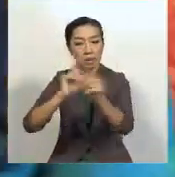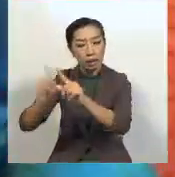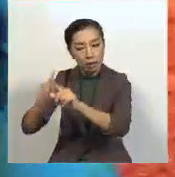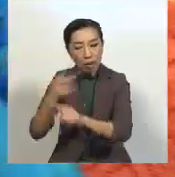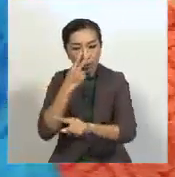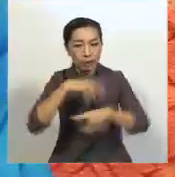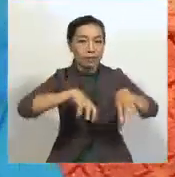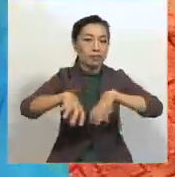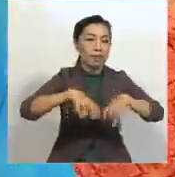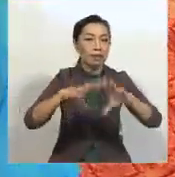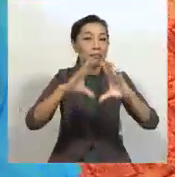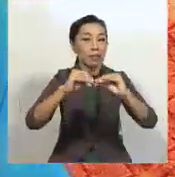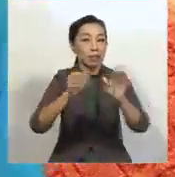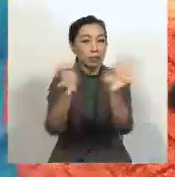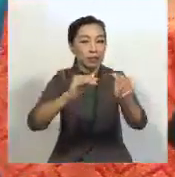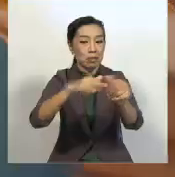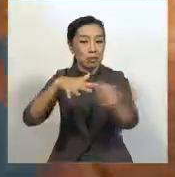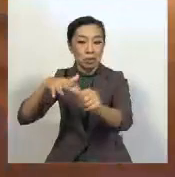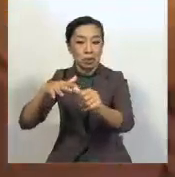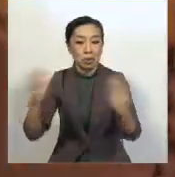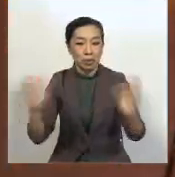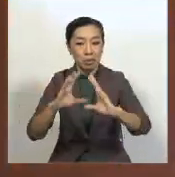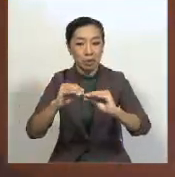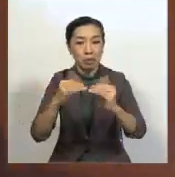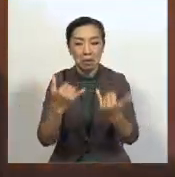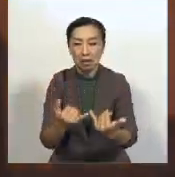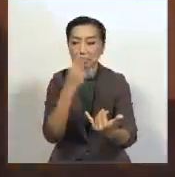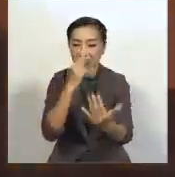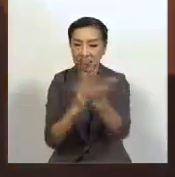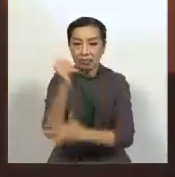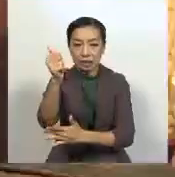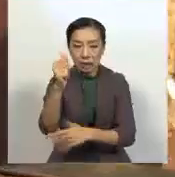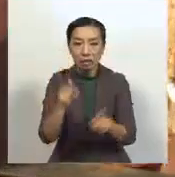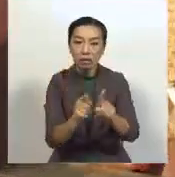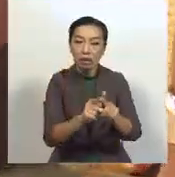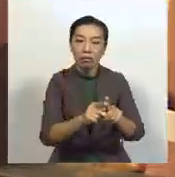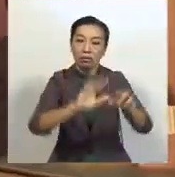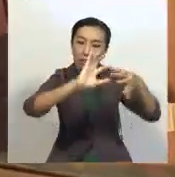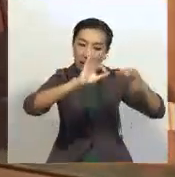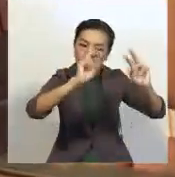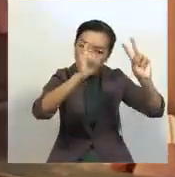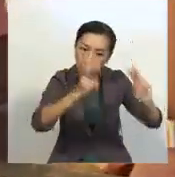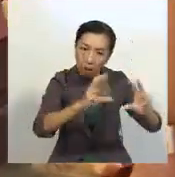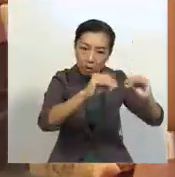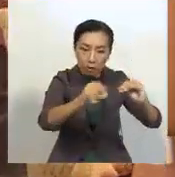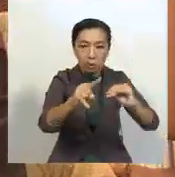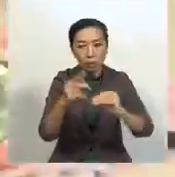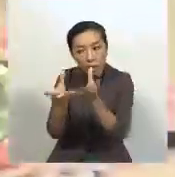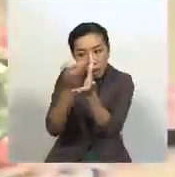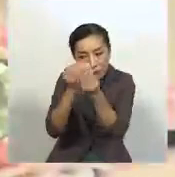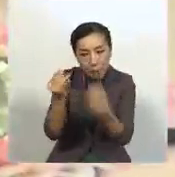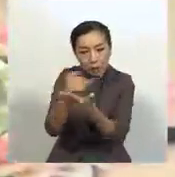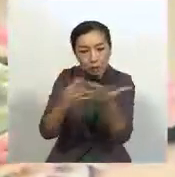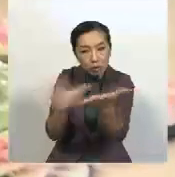ของการประชุมสุดยอดอาเซียนในครั้งนี้ทั้งในด้านสาระการประชุมควบคู่กับการแลกเปลี่ยนเรียนรู้ศิลปะวัฒนธรรม